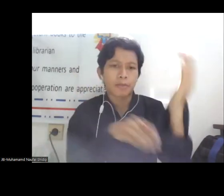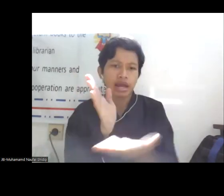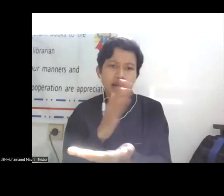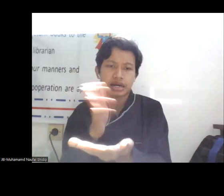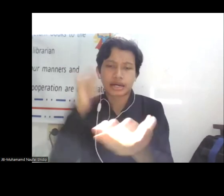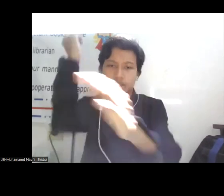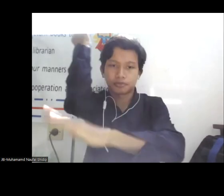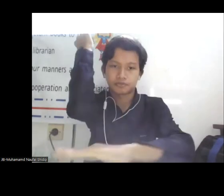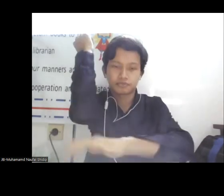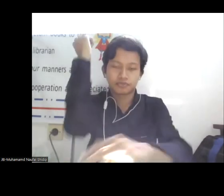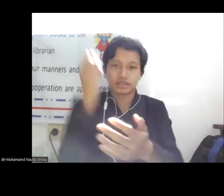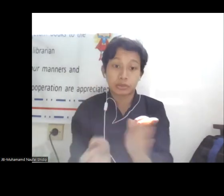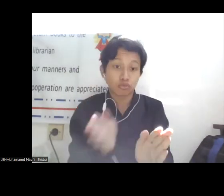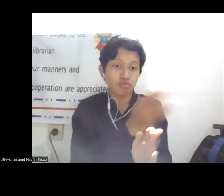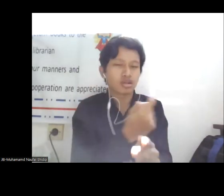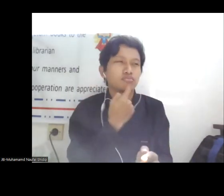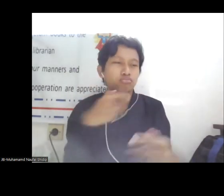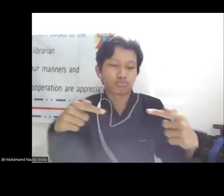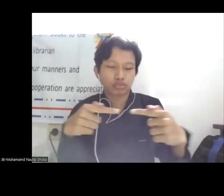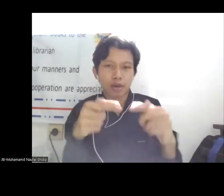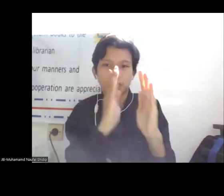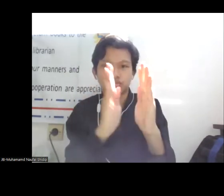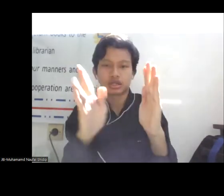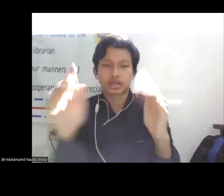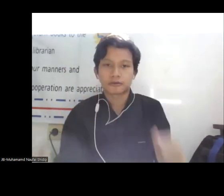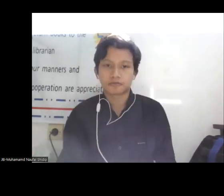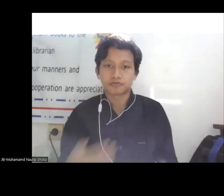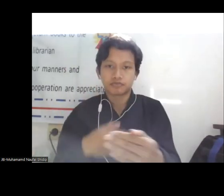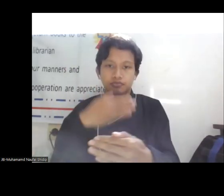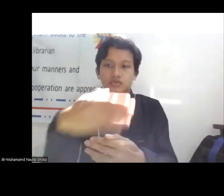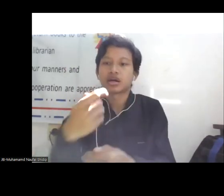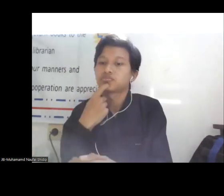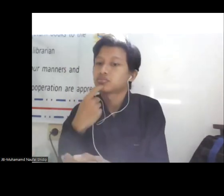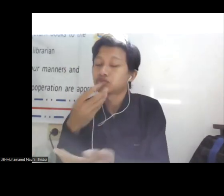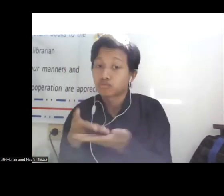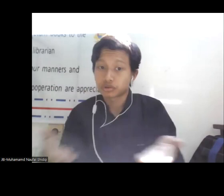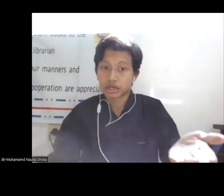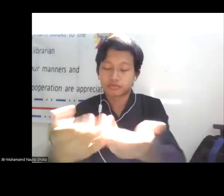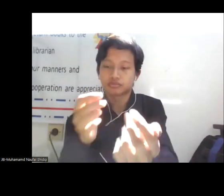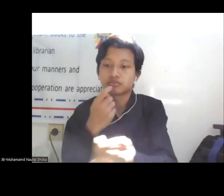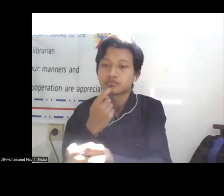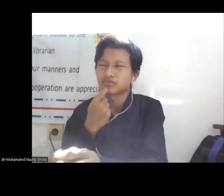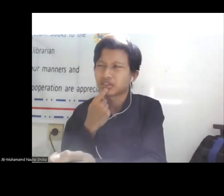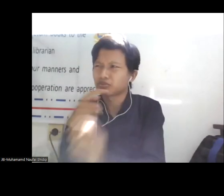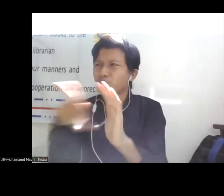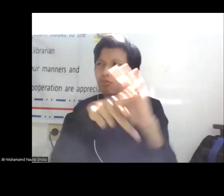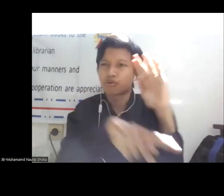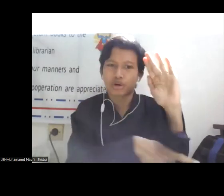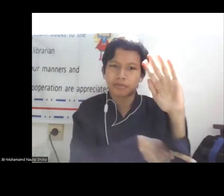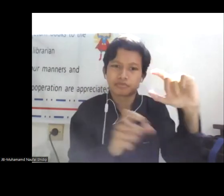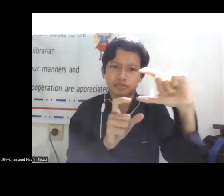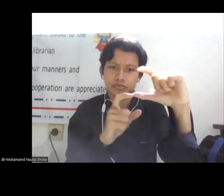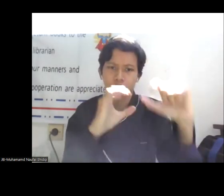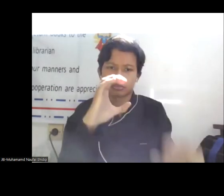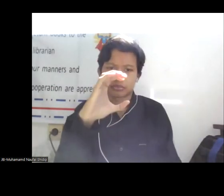kemudian yang selanjutnya adalah sosialisasi scopus oleh Bapak dwiyanto swantara